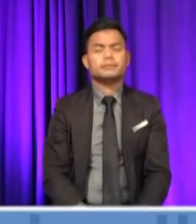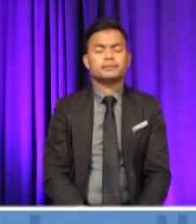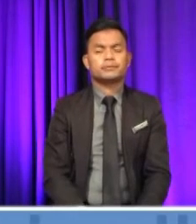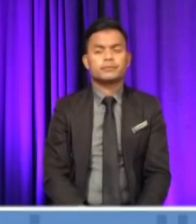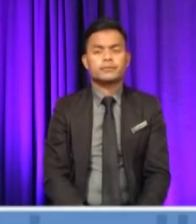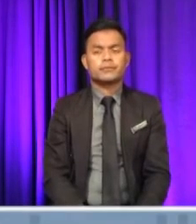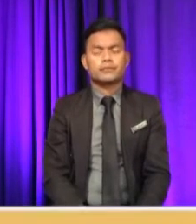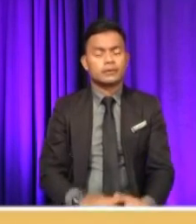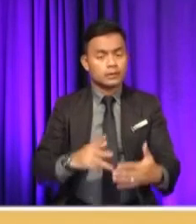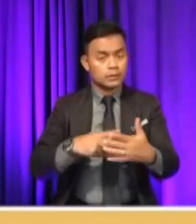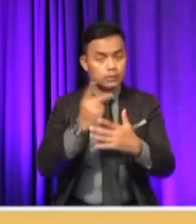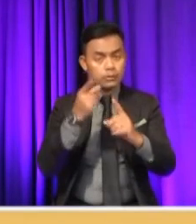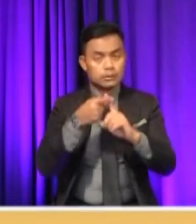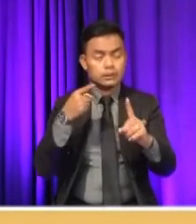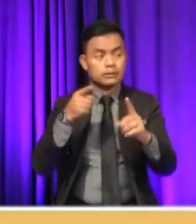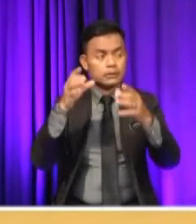silinder. Okey,